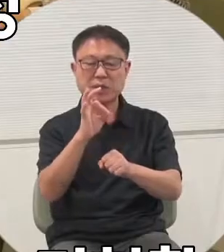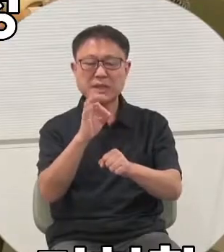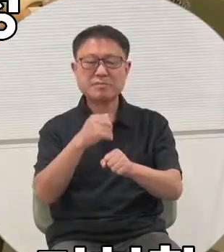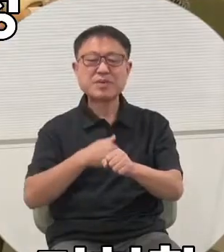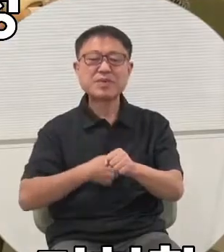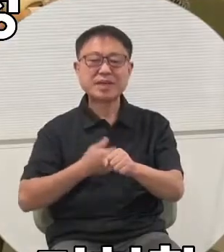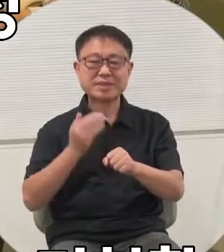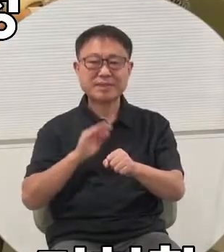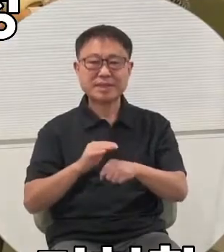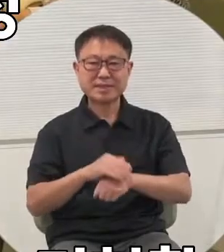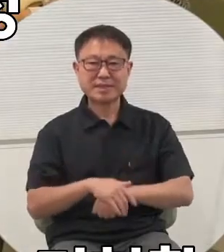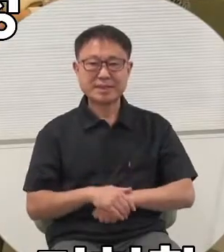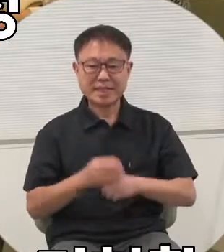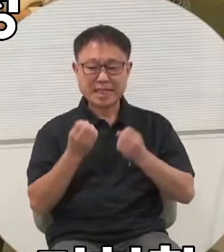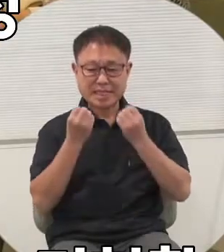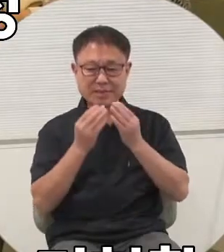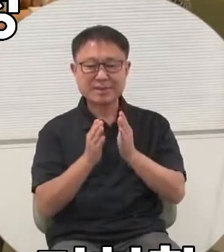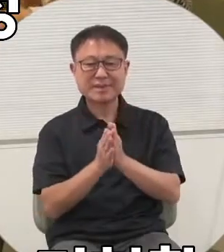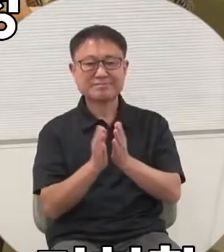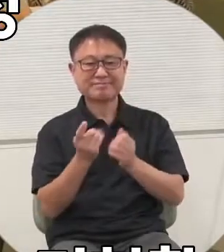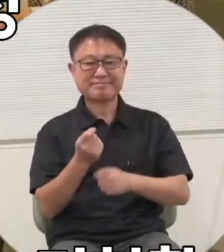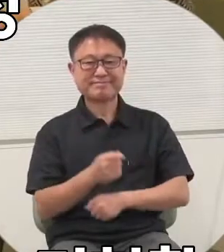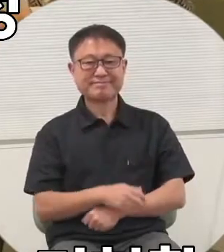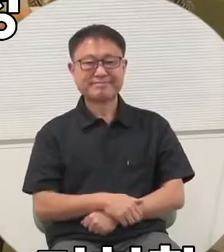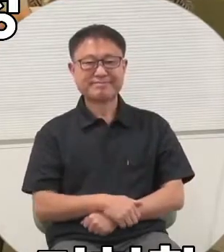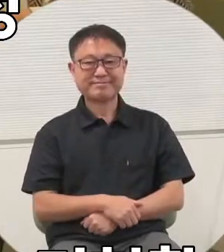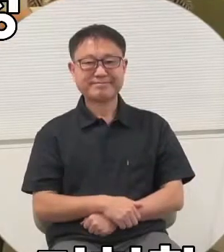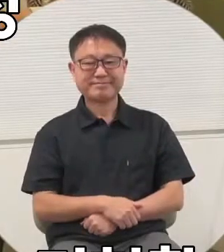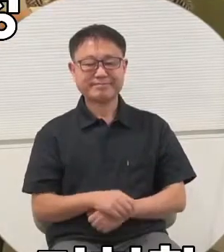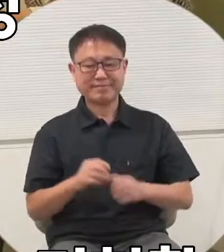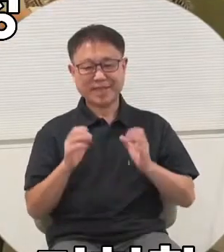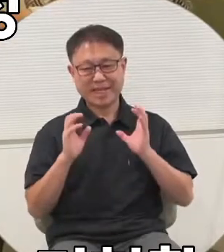하지만 새롭게 시작을 한 거죠. 그랬을